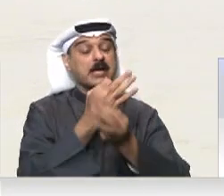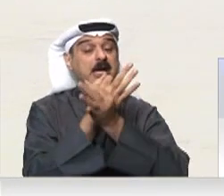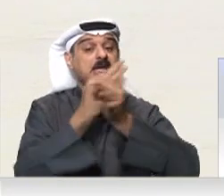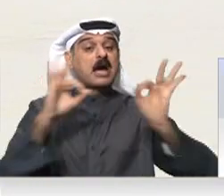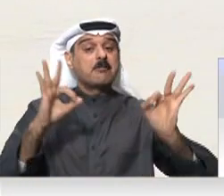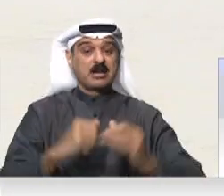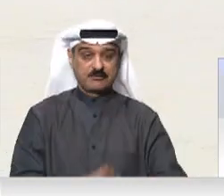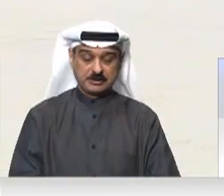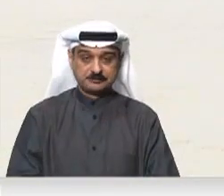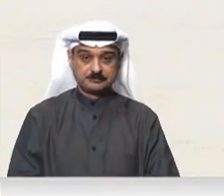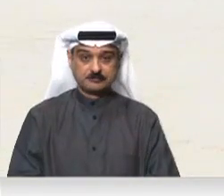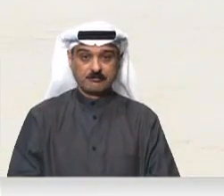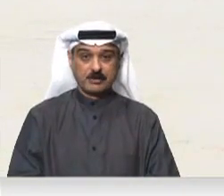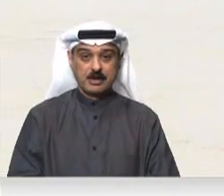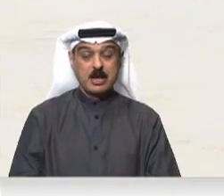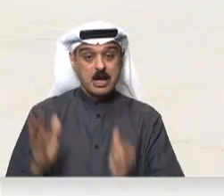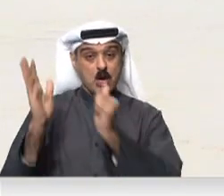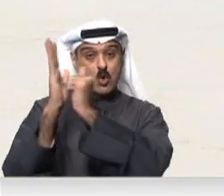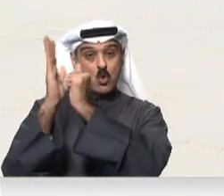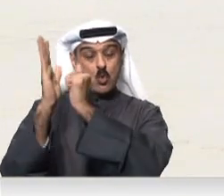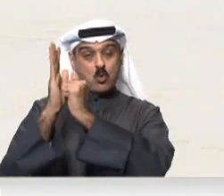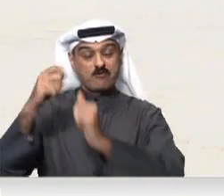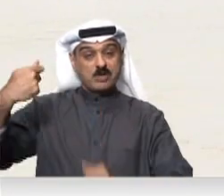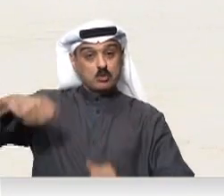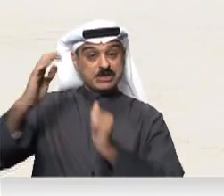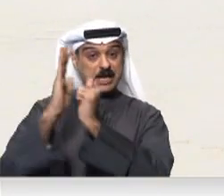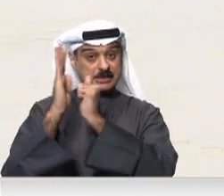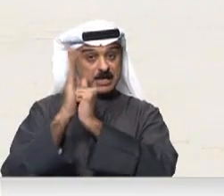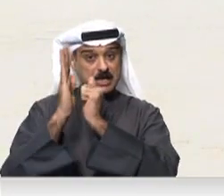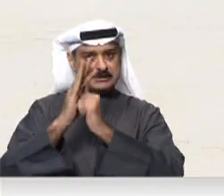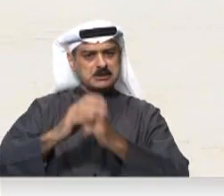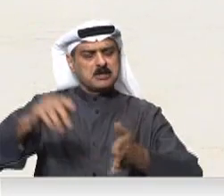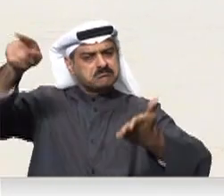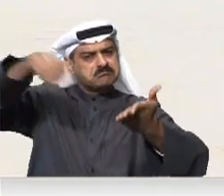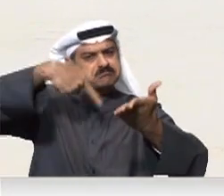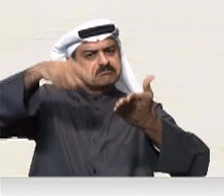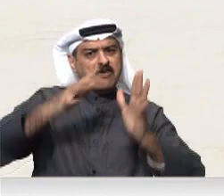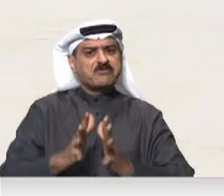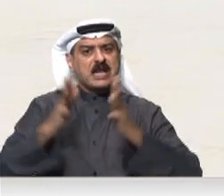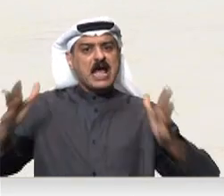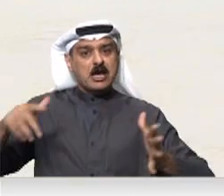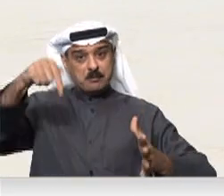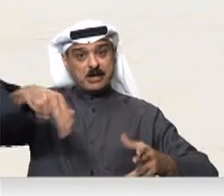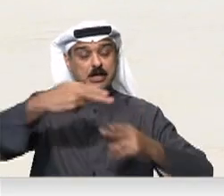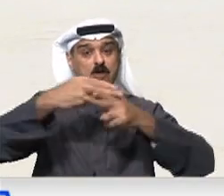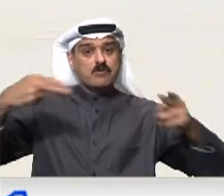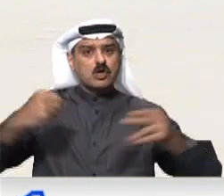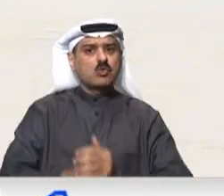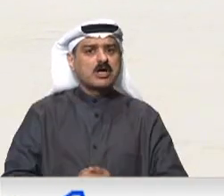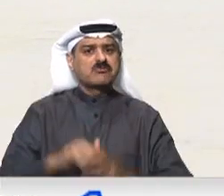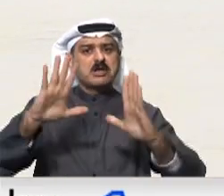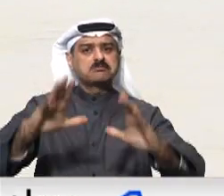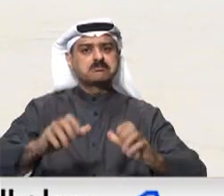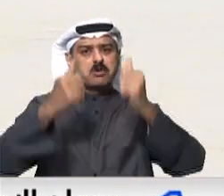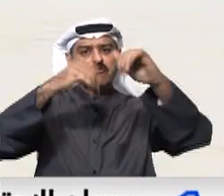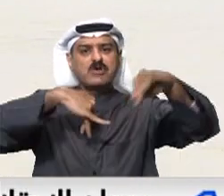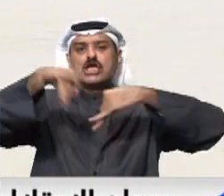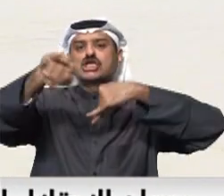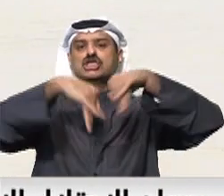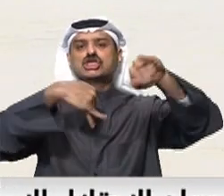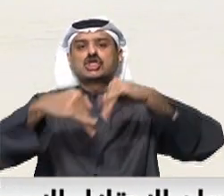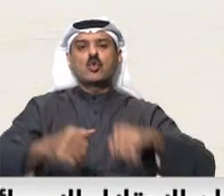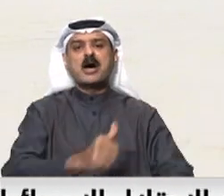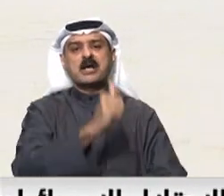للرعاية السكنية تدشن أكبر عقد في تاريخ دولة الكويت لإنجاز البنية التحتية لمدينة جنوب